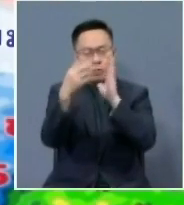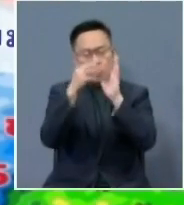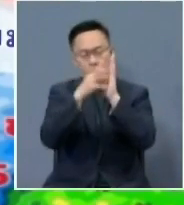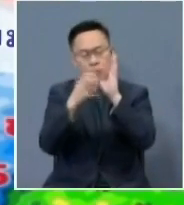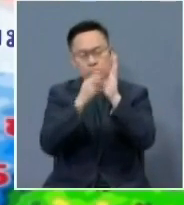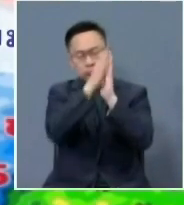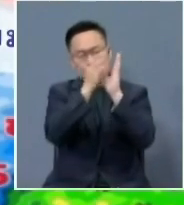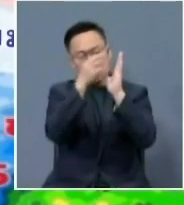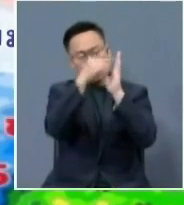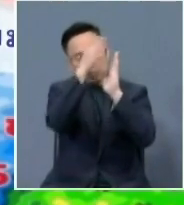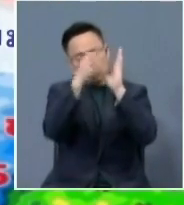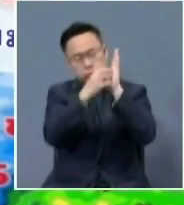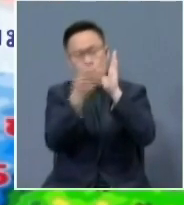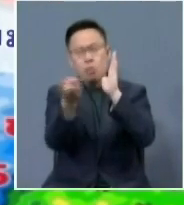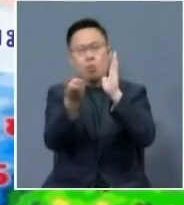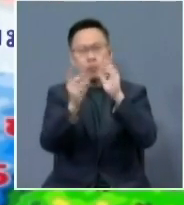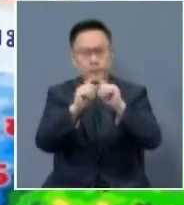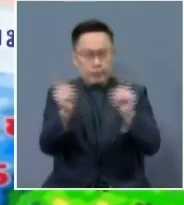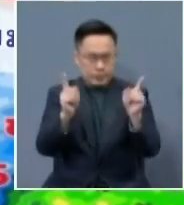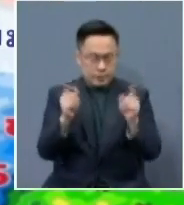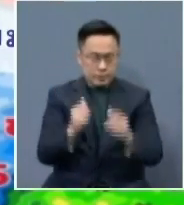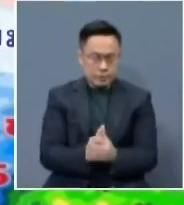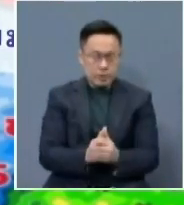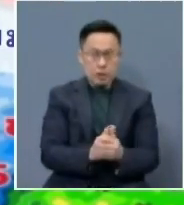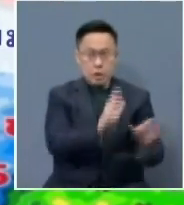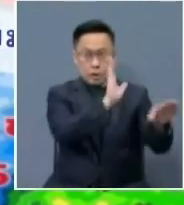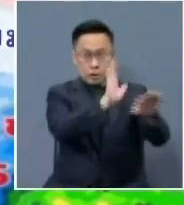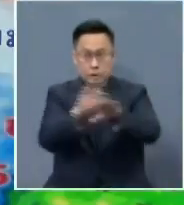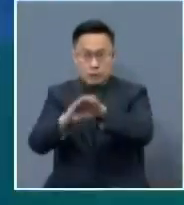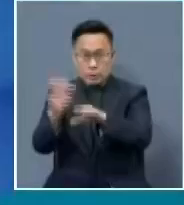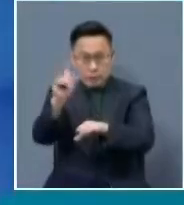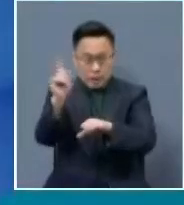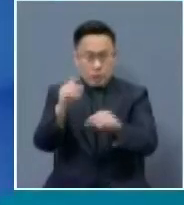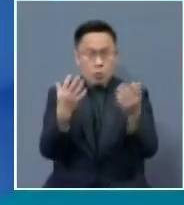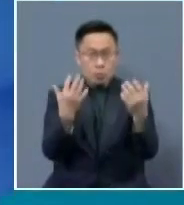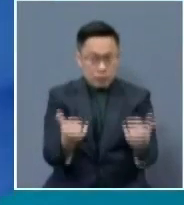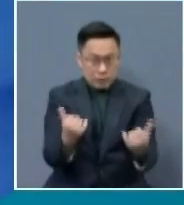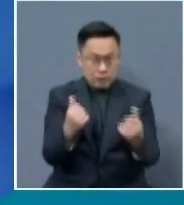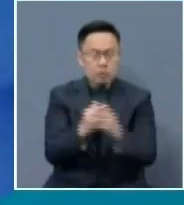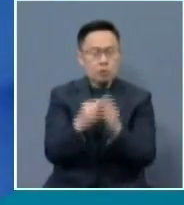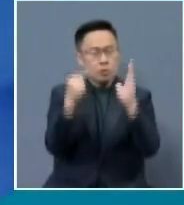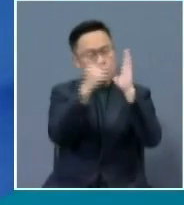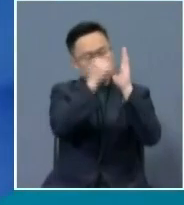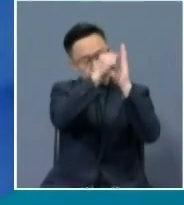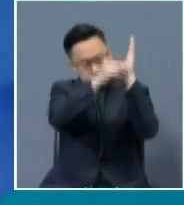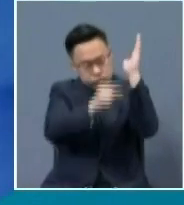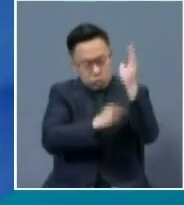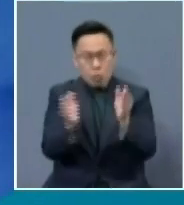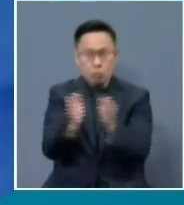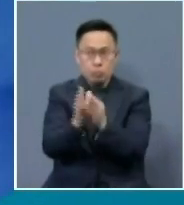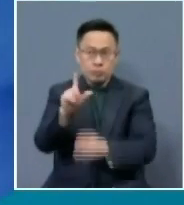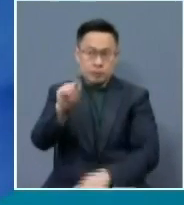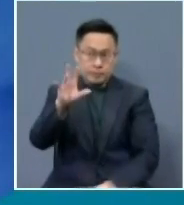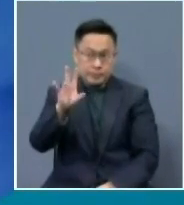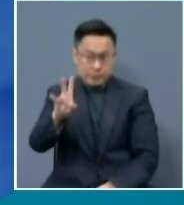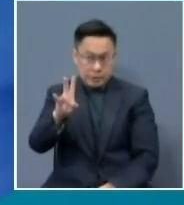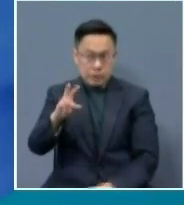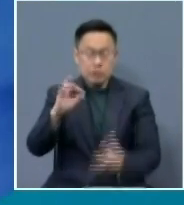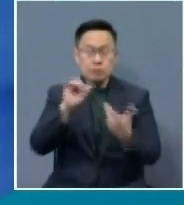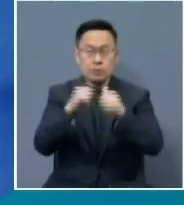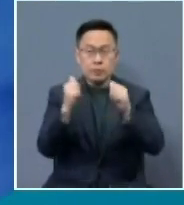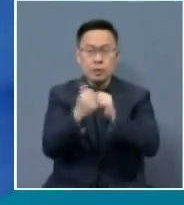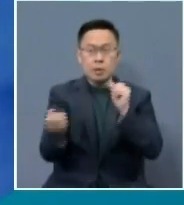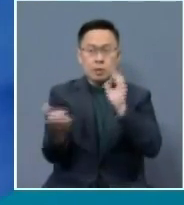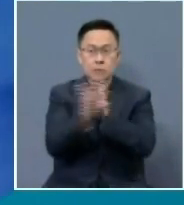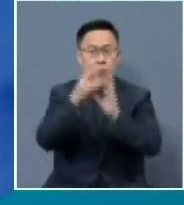ค่ะมาดูบิ๊กไทเตือนภัยกันหน่อยค่ะในวันนี้ยังคงต้องเตือนทั้งหมด 27จังหวัดด้วยกันโดยเฉพาะในพื้นที่ของภาคเหนือ